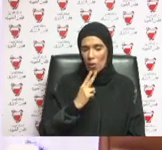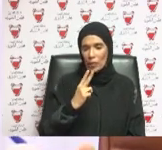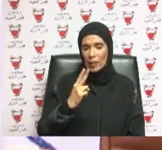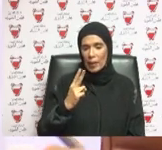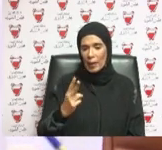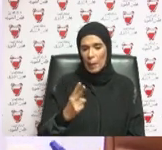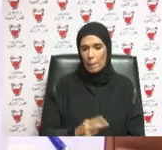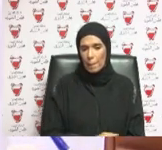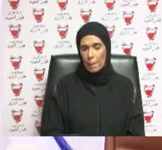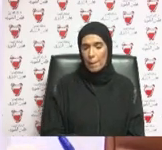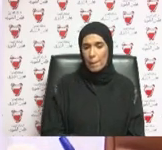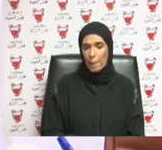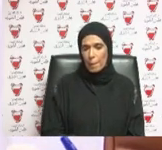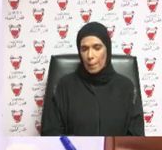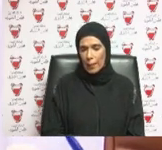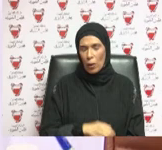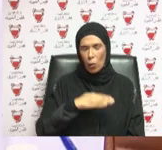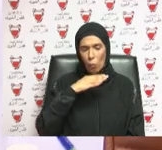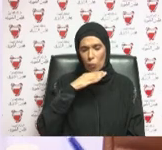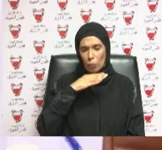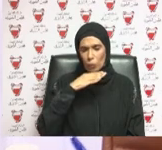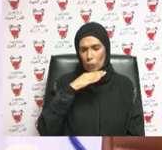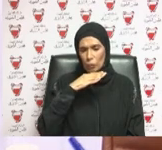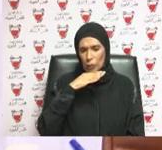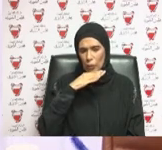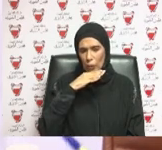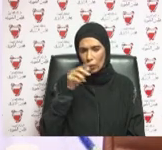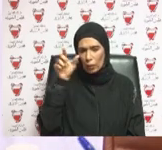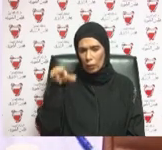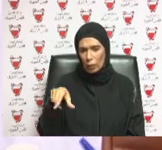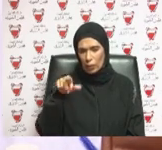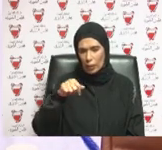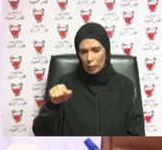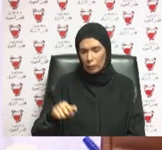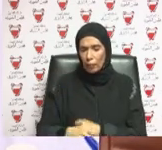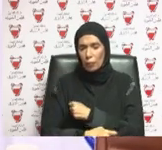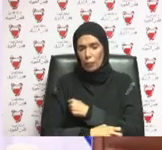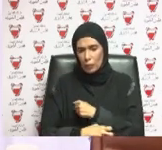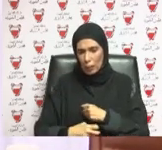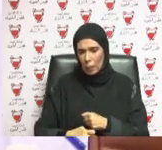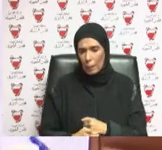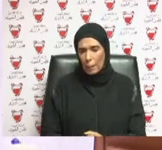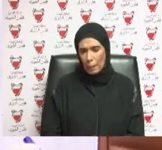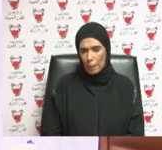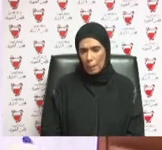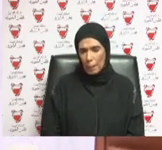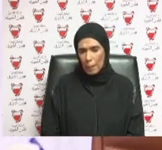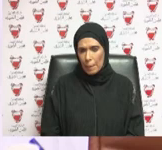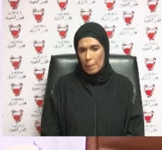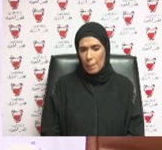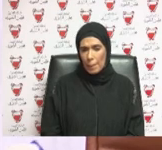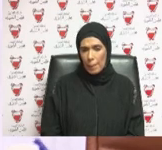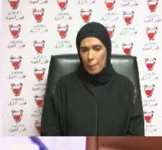ما يعني كل معاني الابوة. يا ما كان من وزير او فقير او غيره استشعر فيه هذه الصفة الابوية